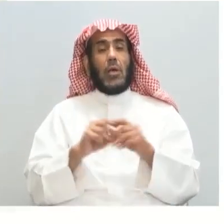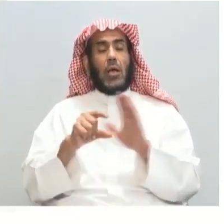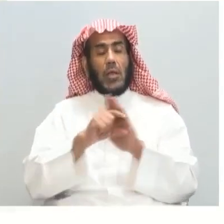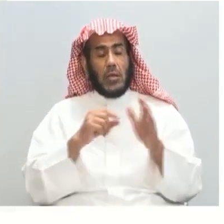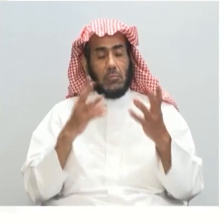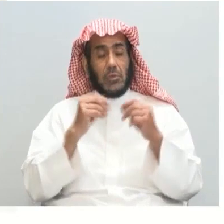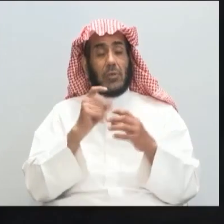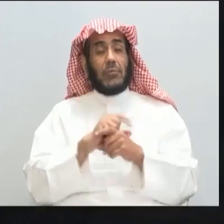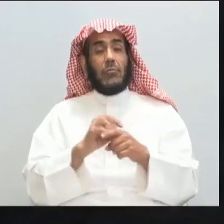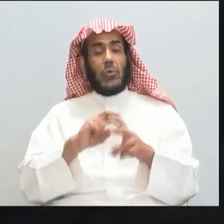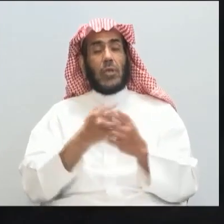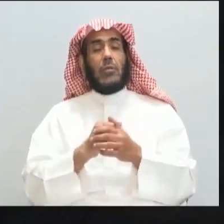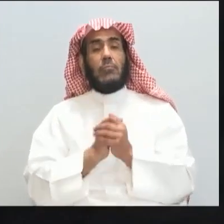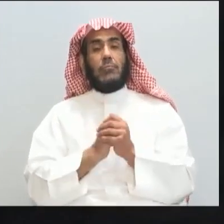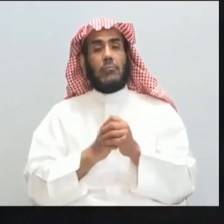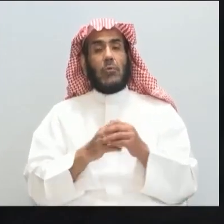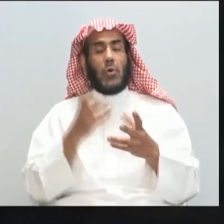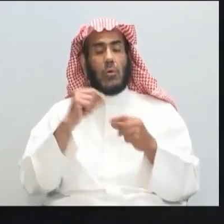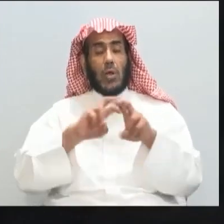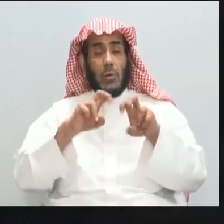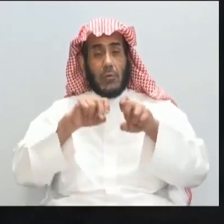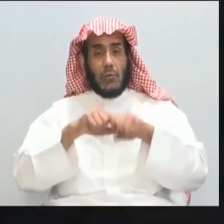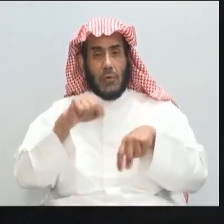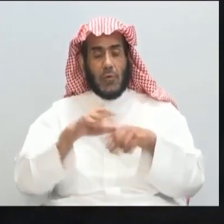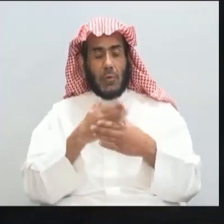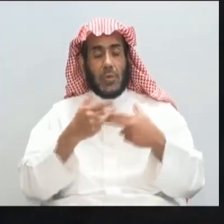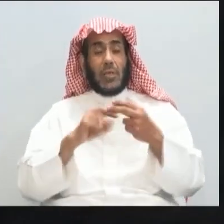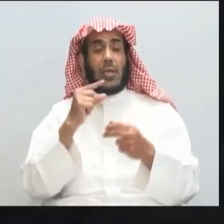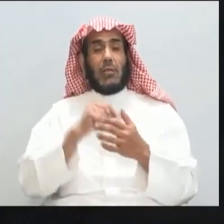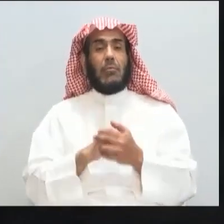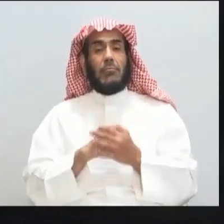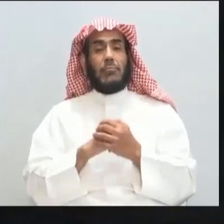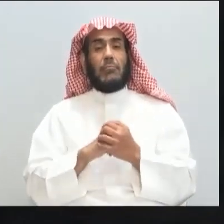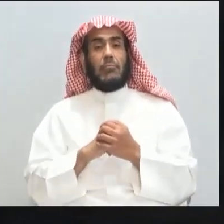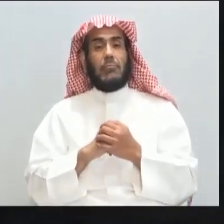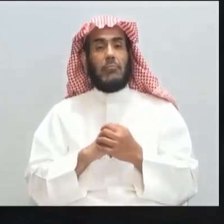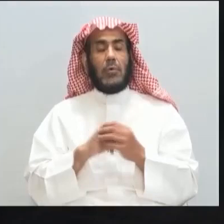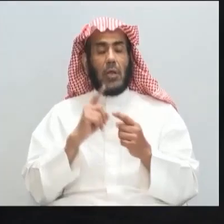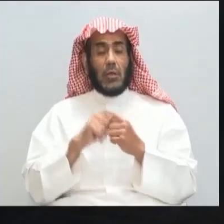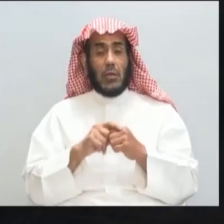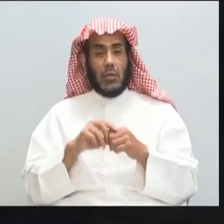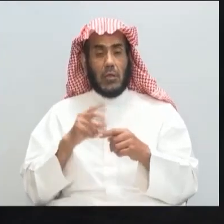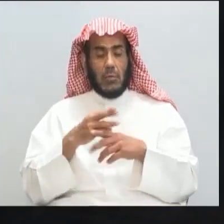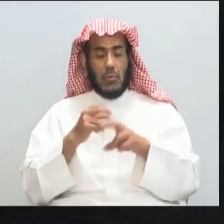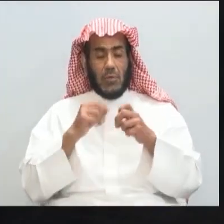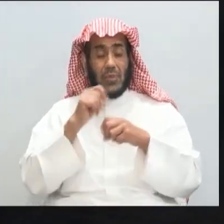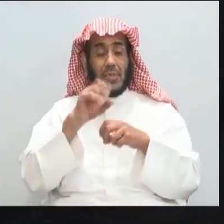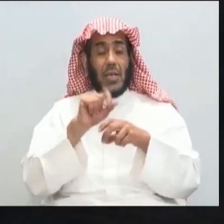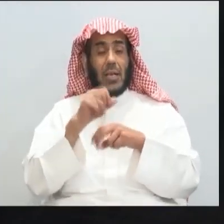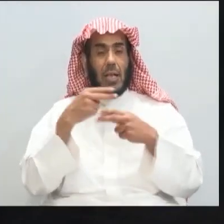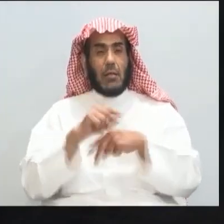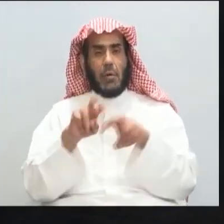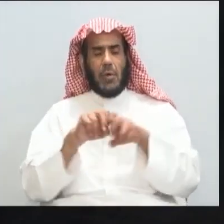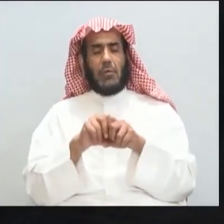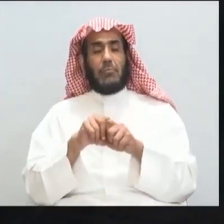الصرف علم الصرف تغيير وهو علم يبحث يبحث في ابنيه الكلمه اذا لاحظ علم يبحث في صيغ